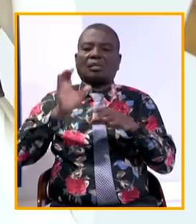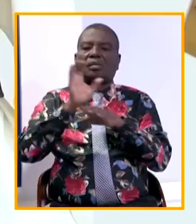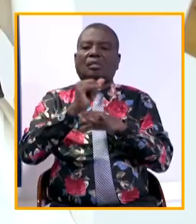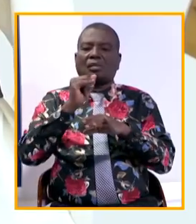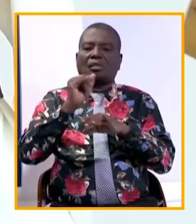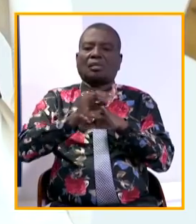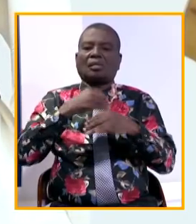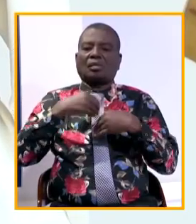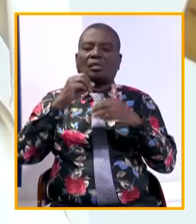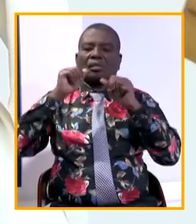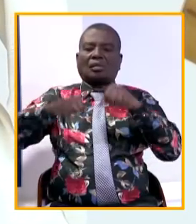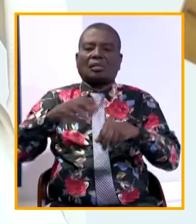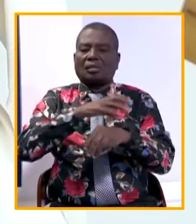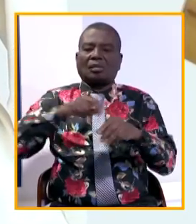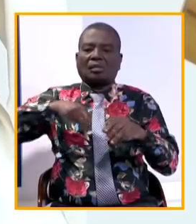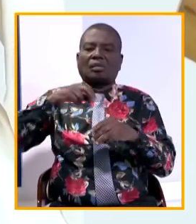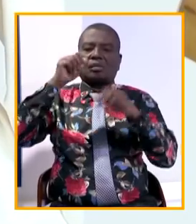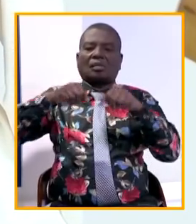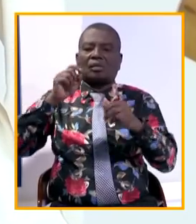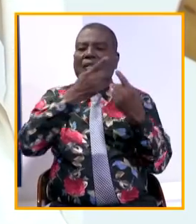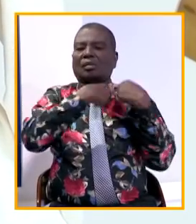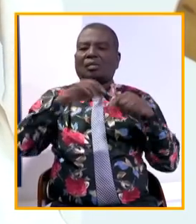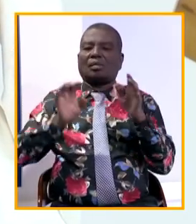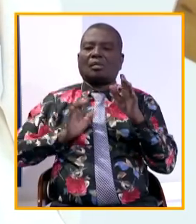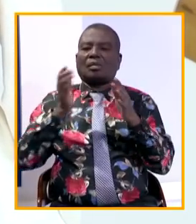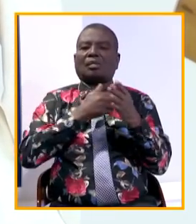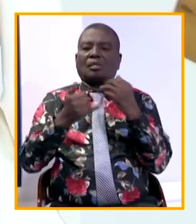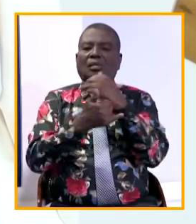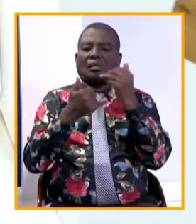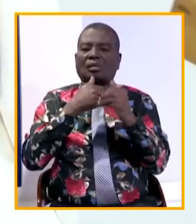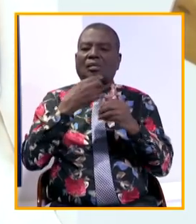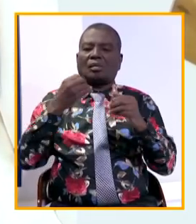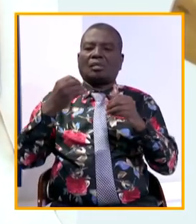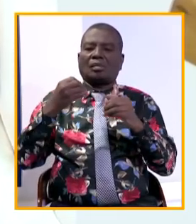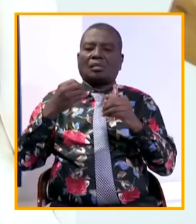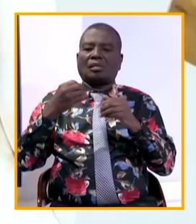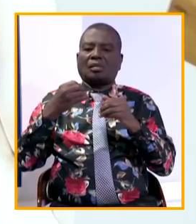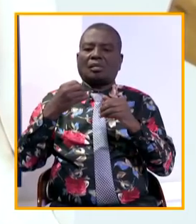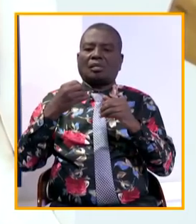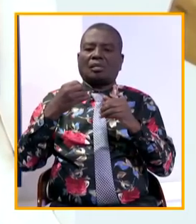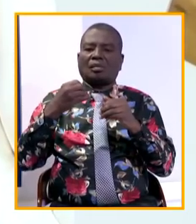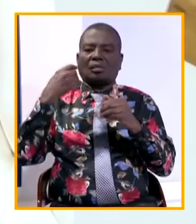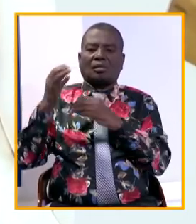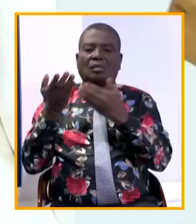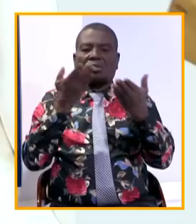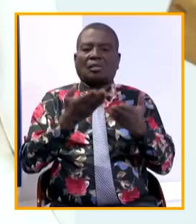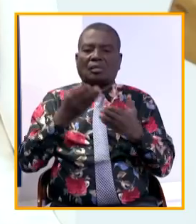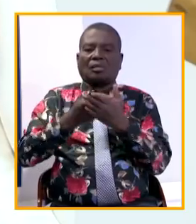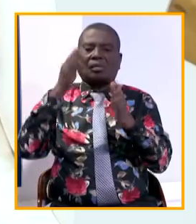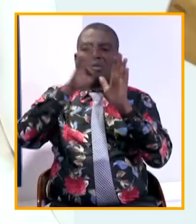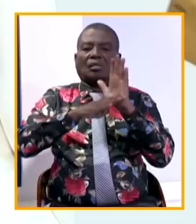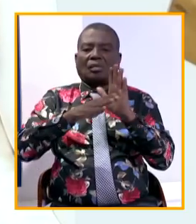talent et que nous pouvons, depuis notre pays, développer des marques qui ont vocation à s'exporter à l'international en apportant